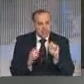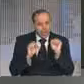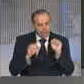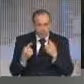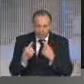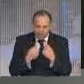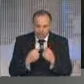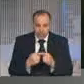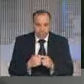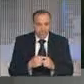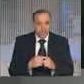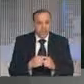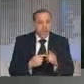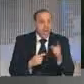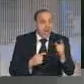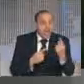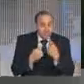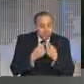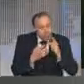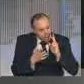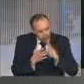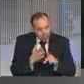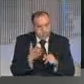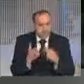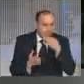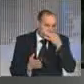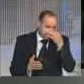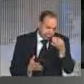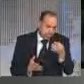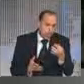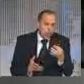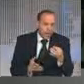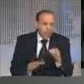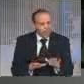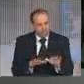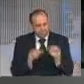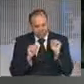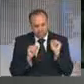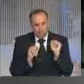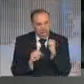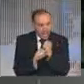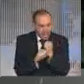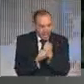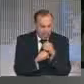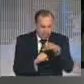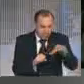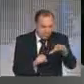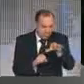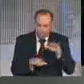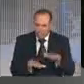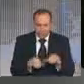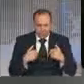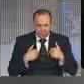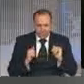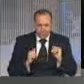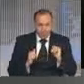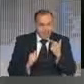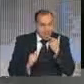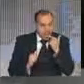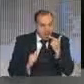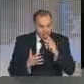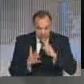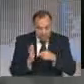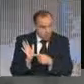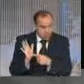نفهموه المناوئون لهذا القرار صرحوا بانهم براء من تهم رفض العمل بالمناطق الداخليه واعتبروا هذا